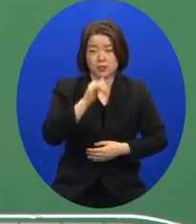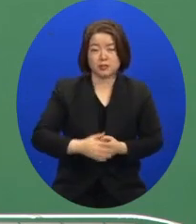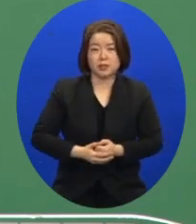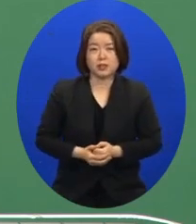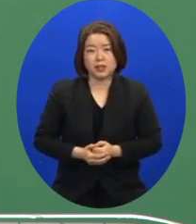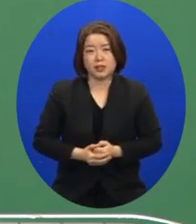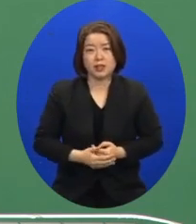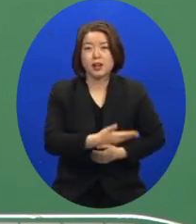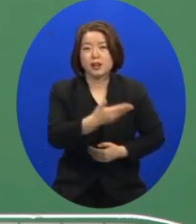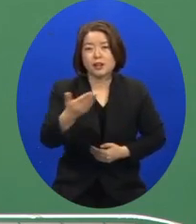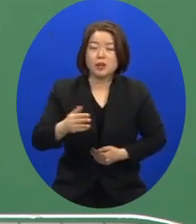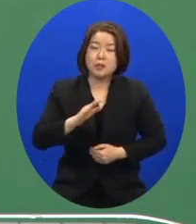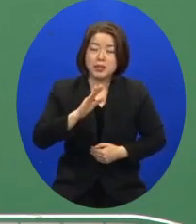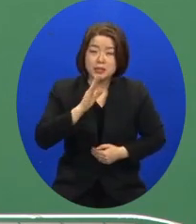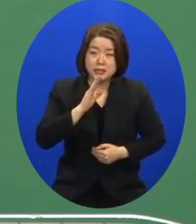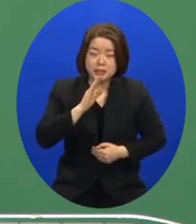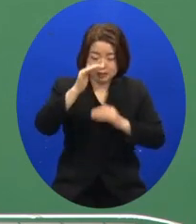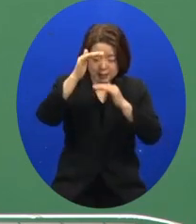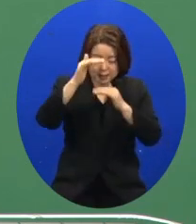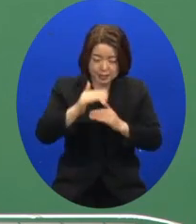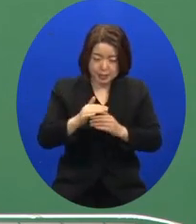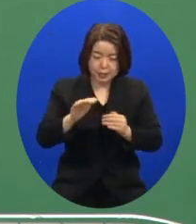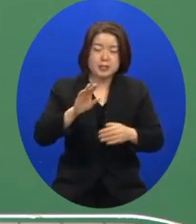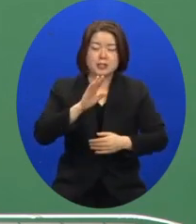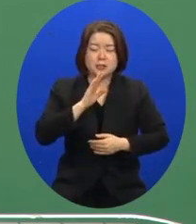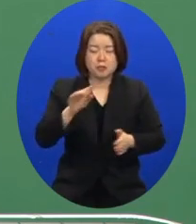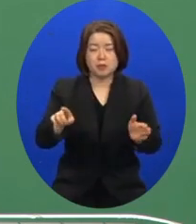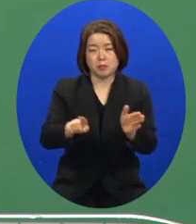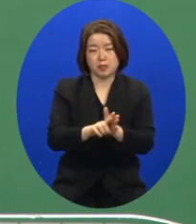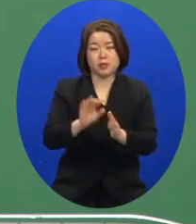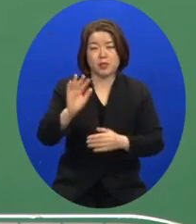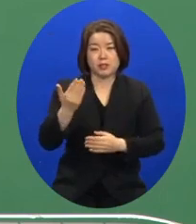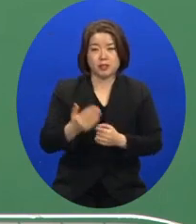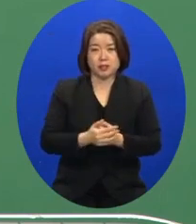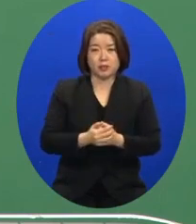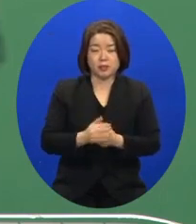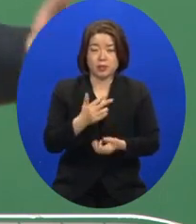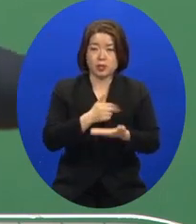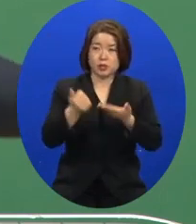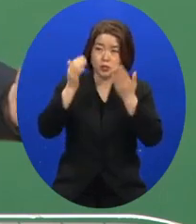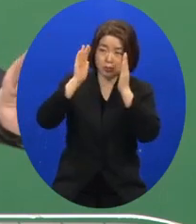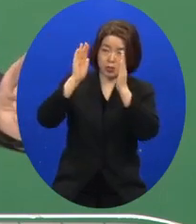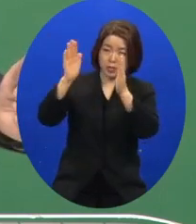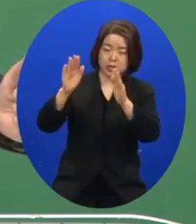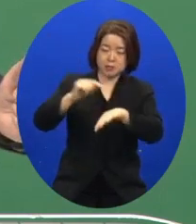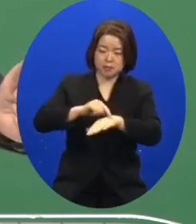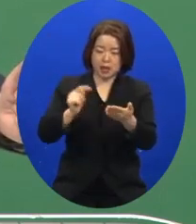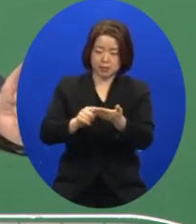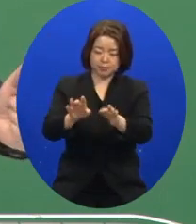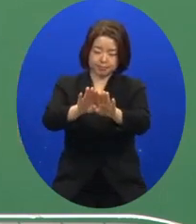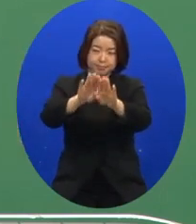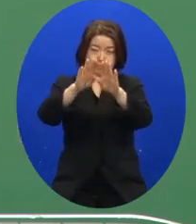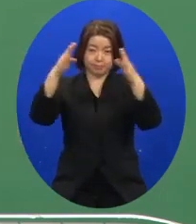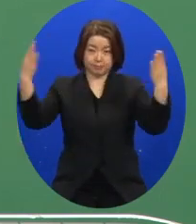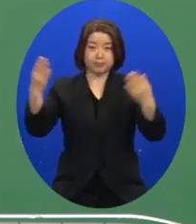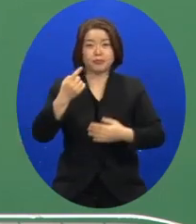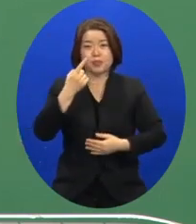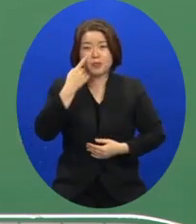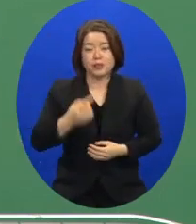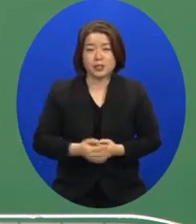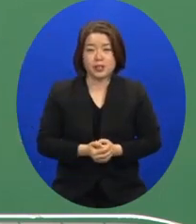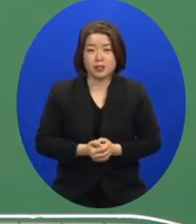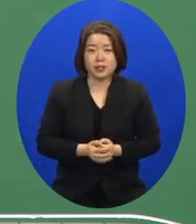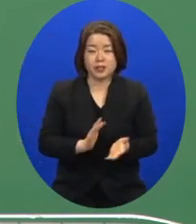여러분이 그 사실을 정말 믿으셔야 돼요. 주님을 향하여 마음을 활짝 여시기 바랍니다. 예수님이